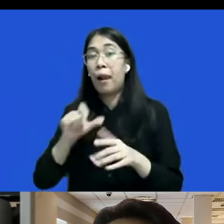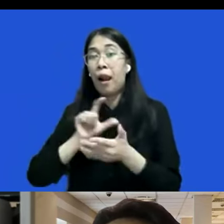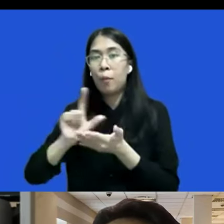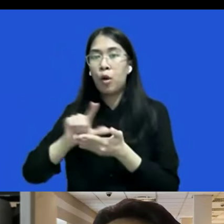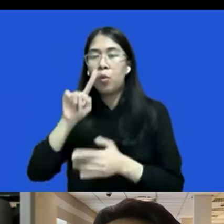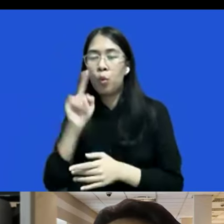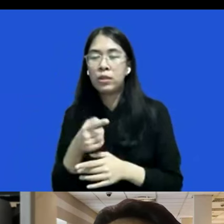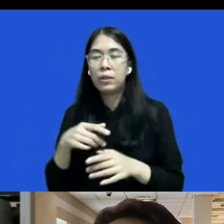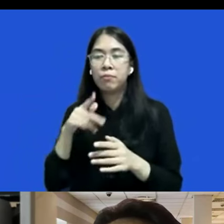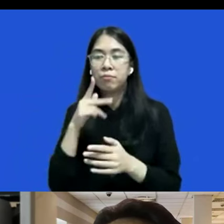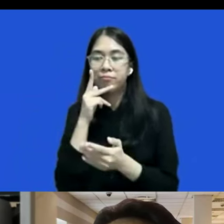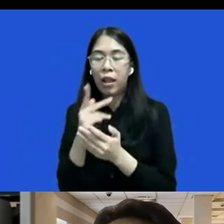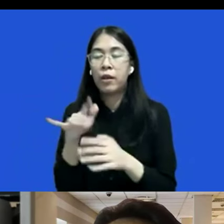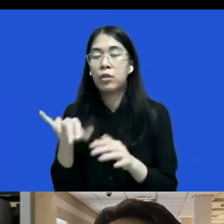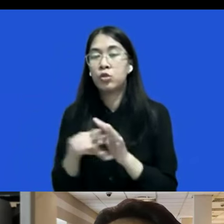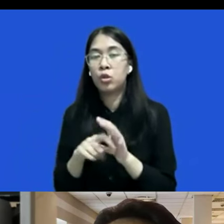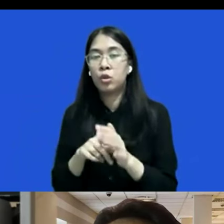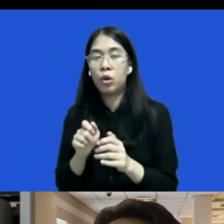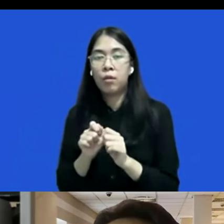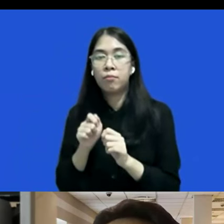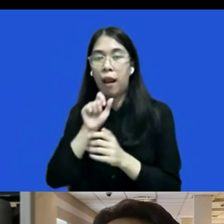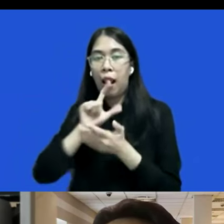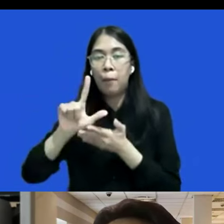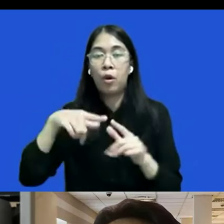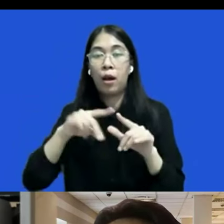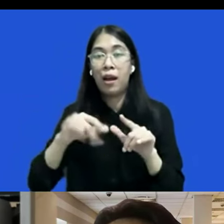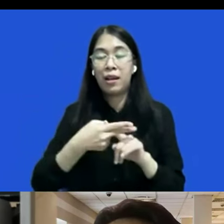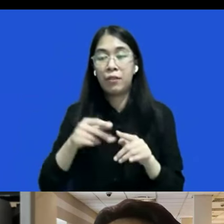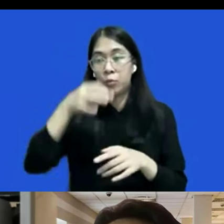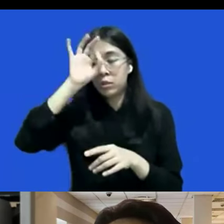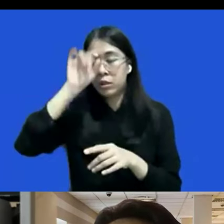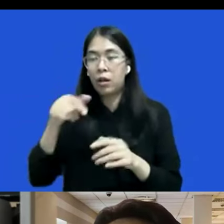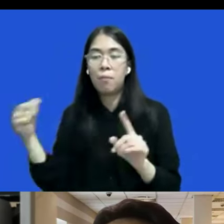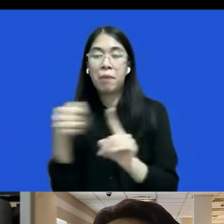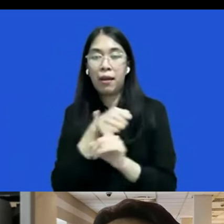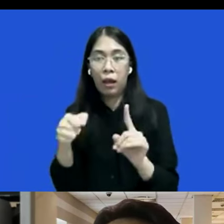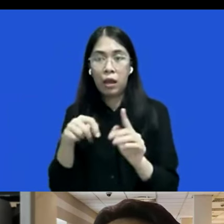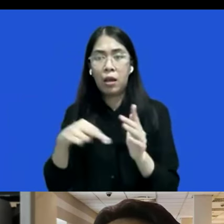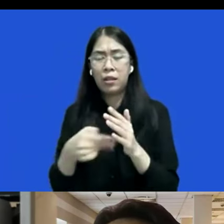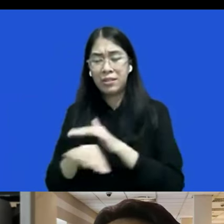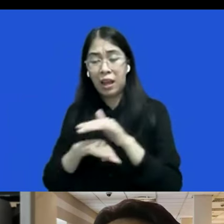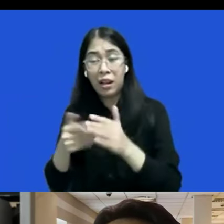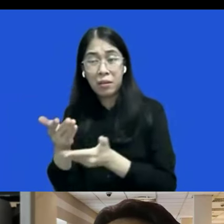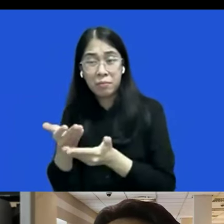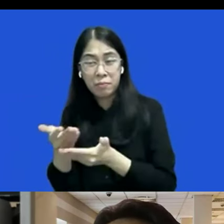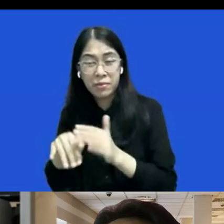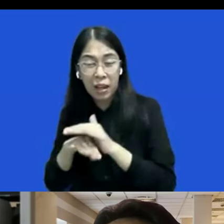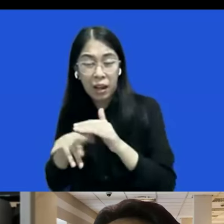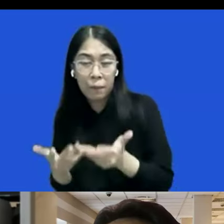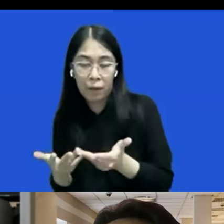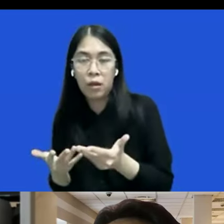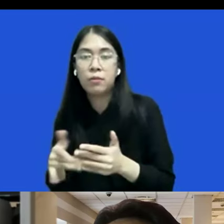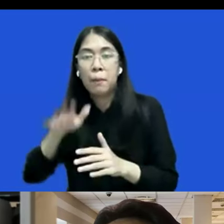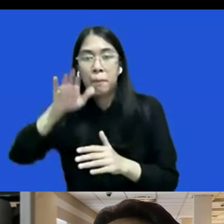diklarifikasi. Misalnya saya laporin Mas Arief ke polisi, dugaan misalnya penganiayaan. Standar minimumnya apa? Standar minimumnya panggil Mas